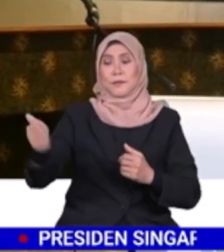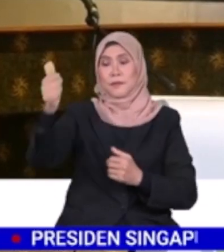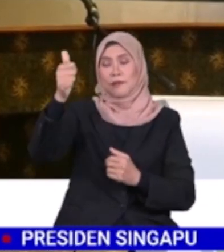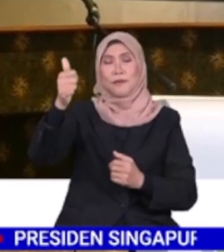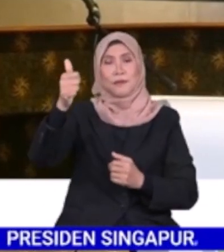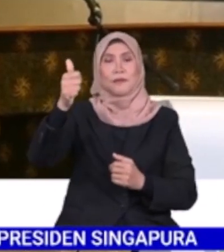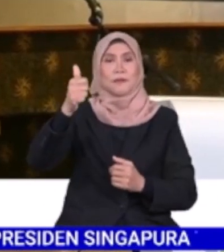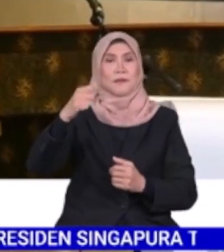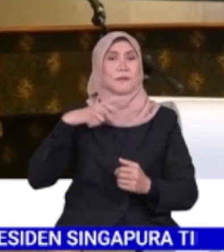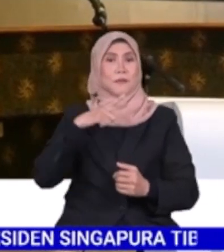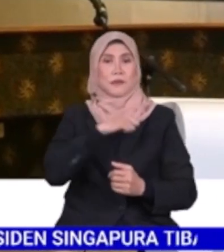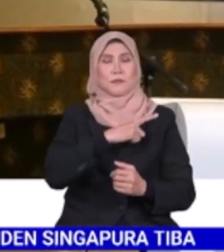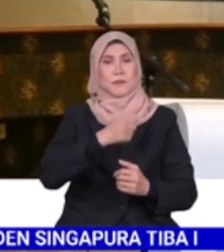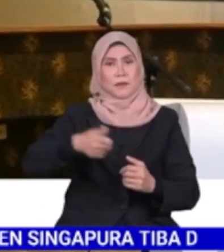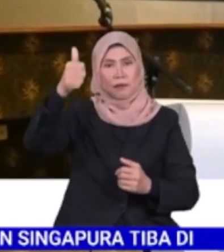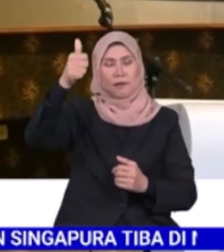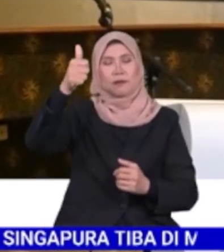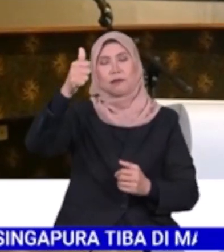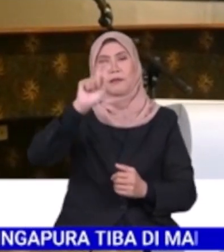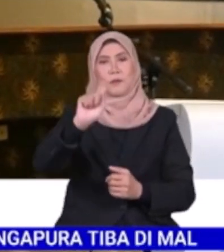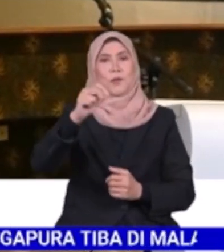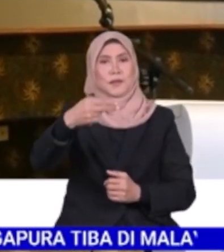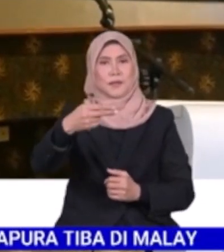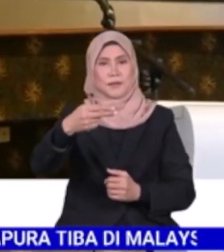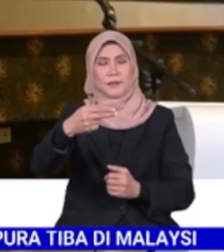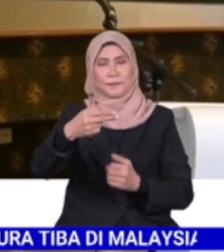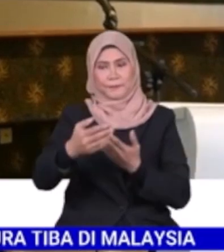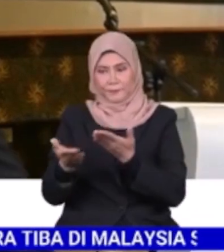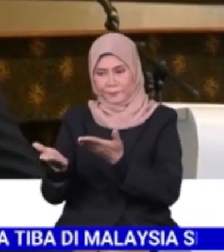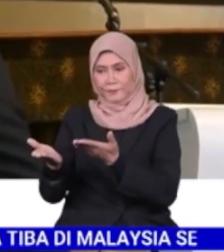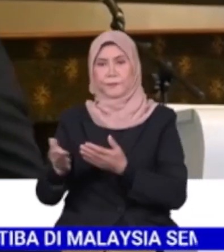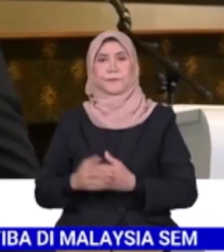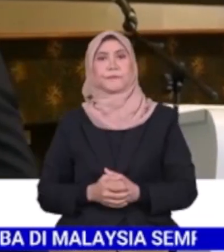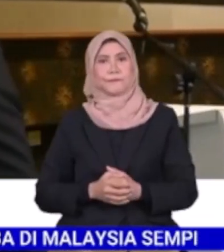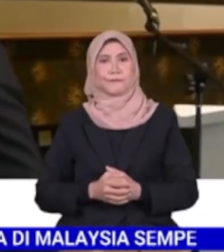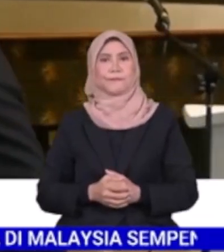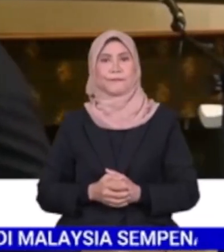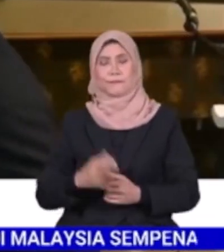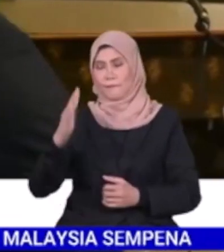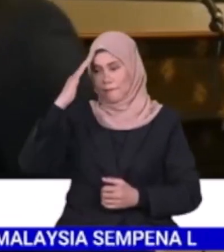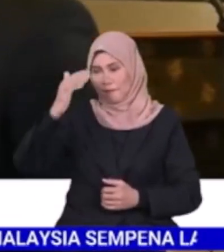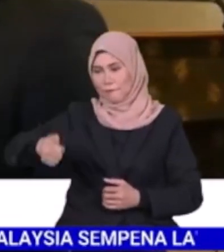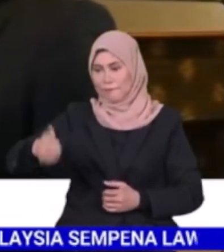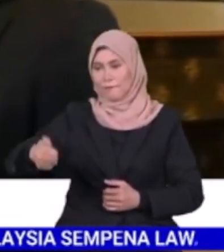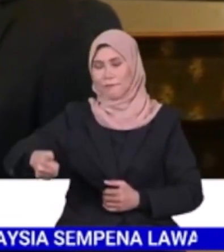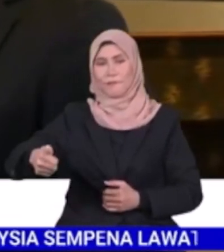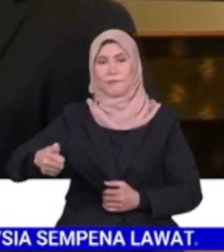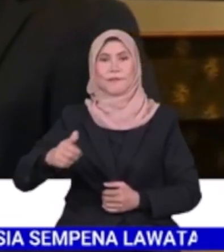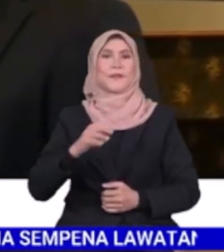Haji lembaga tabung Haji Datuk Sri Saleh Abdurrahman Assalamualaikum